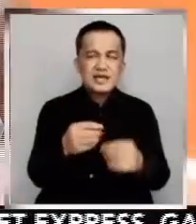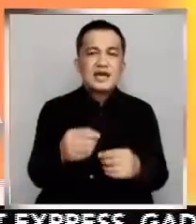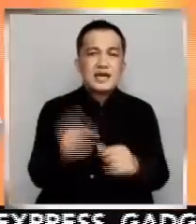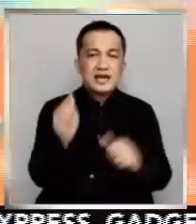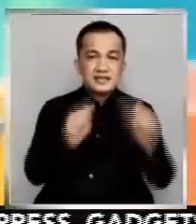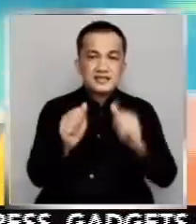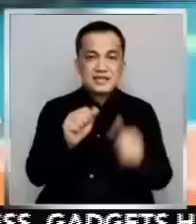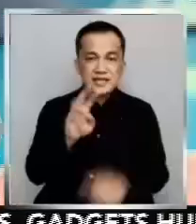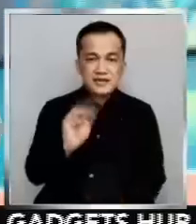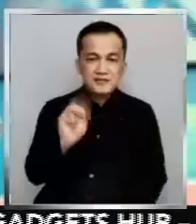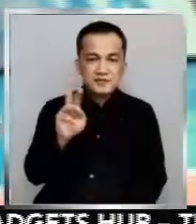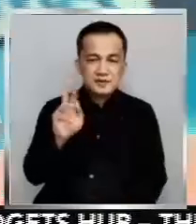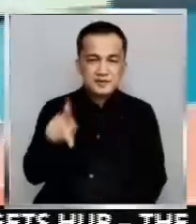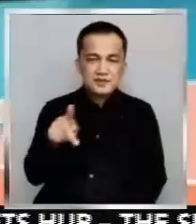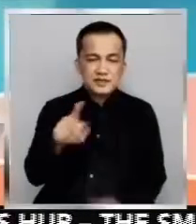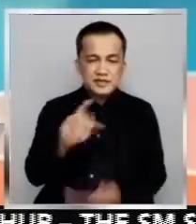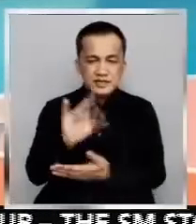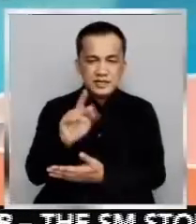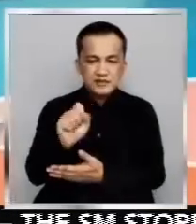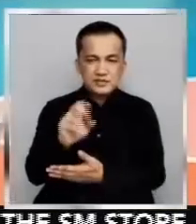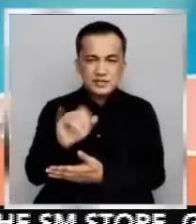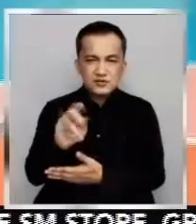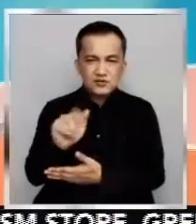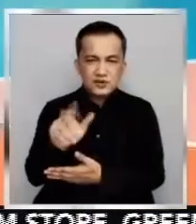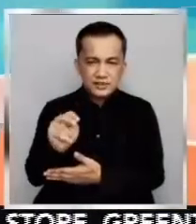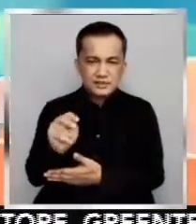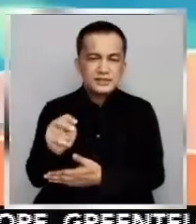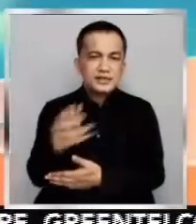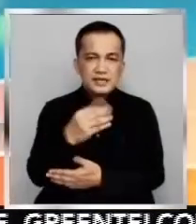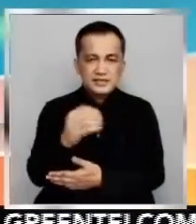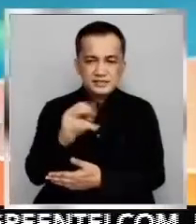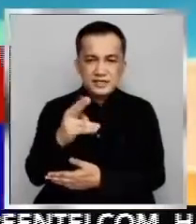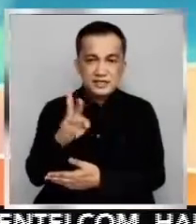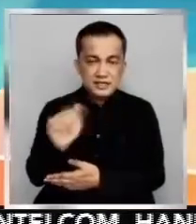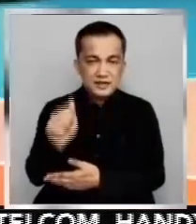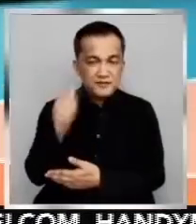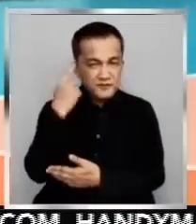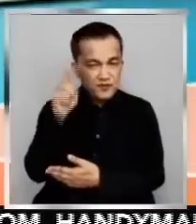volleyball si Carlos San Juan at si Shaira naman para sa women's volleyball.